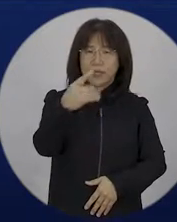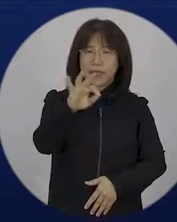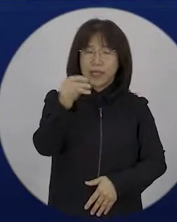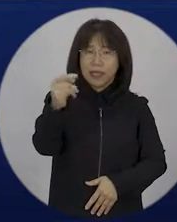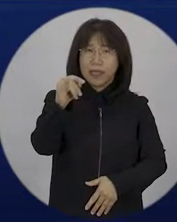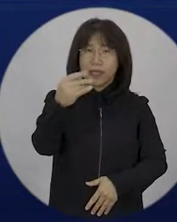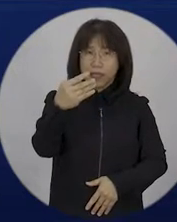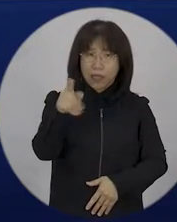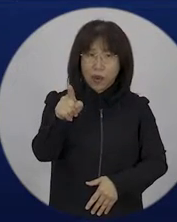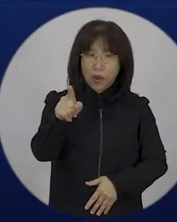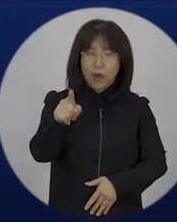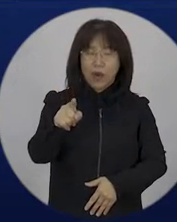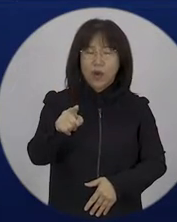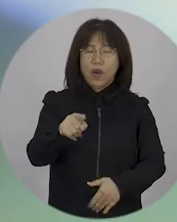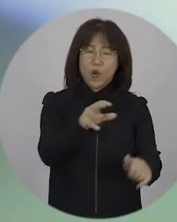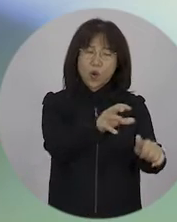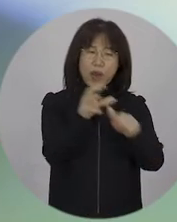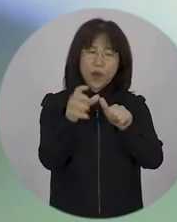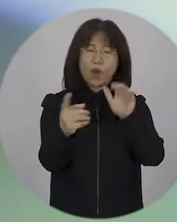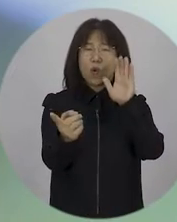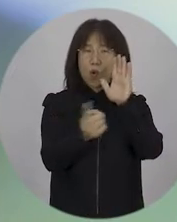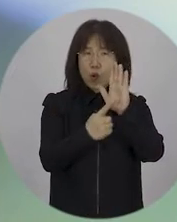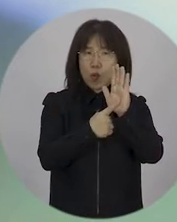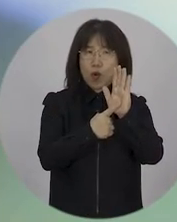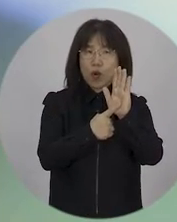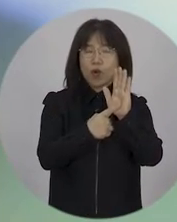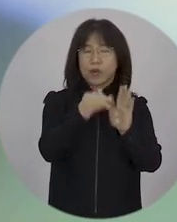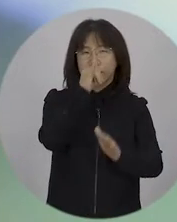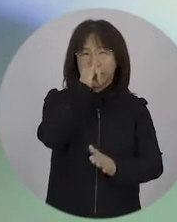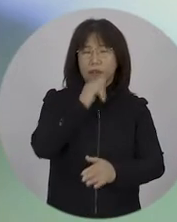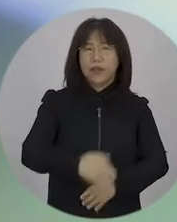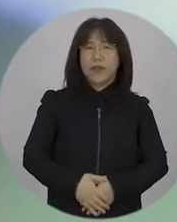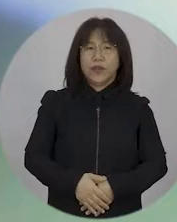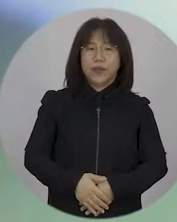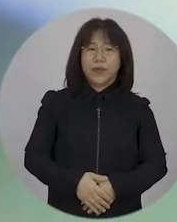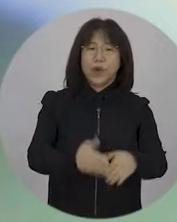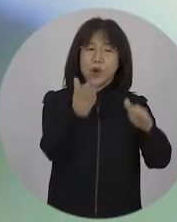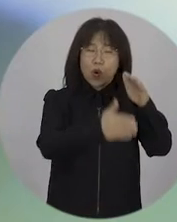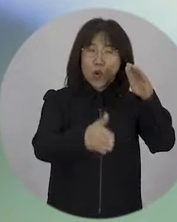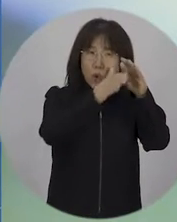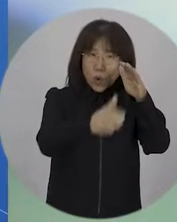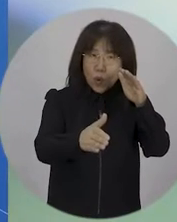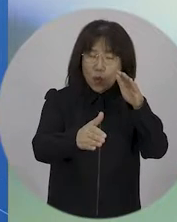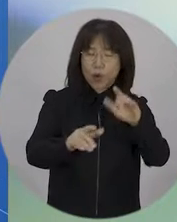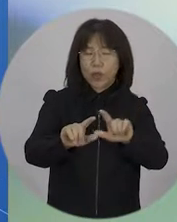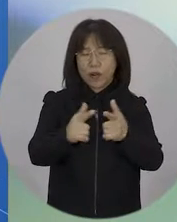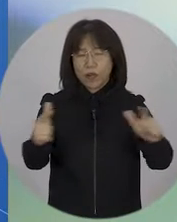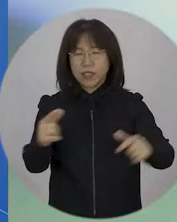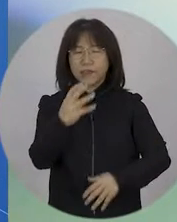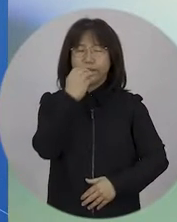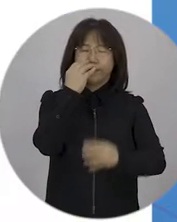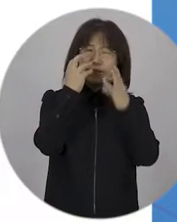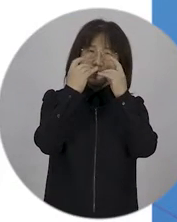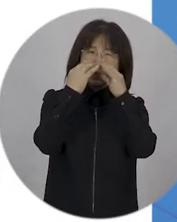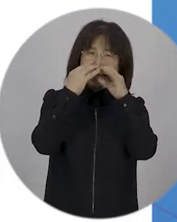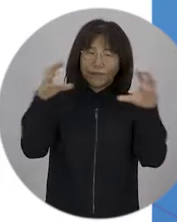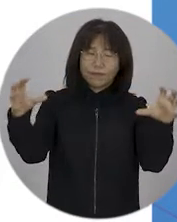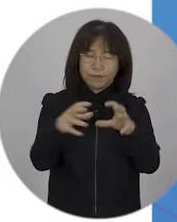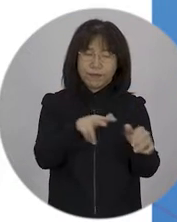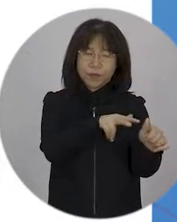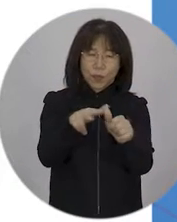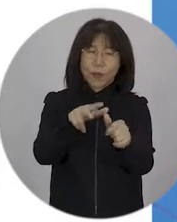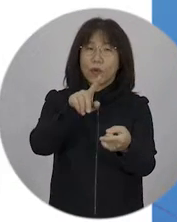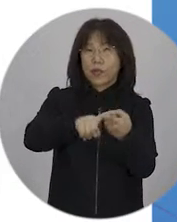공모전 을 개최합니다 이번 공모는 개방된 공공데이터를 활용해 구민들의 생활 불편을 해소하고